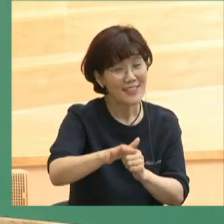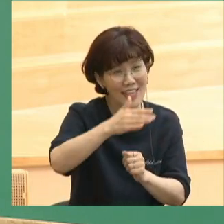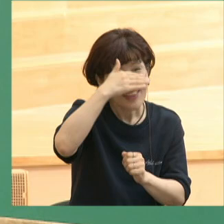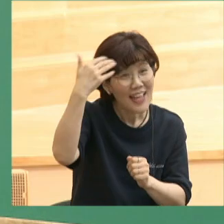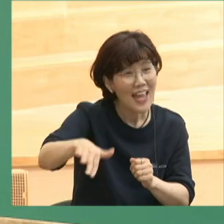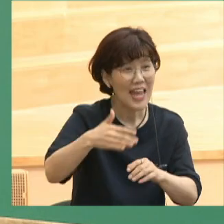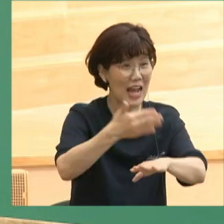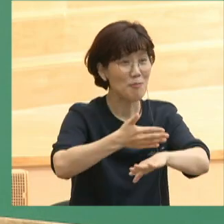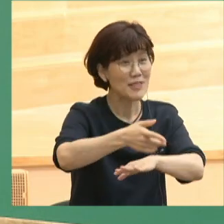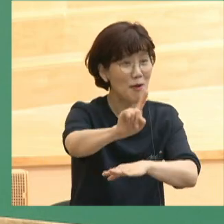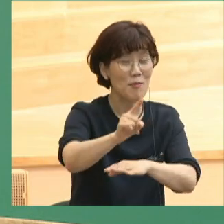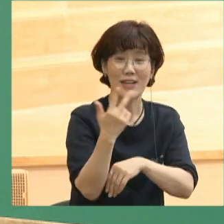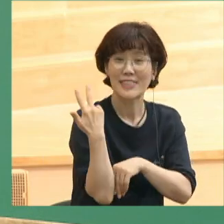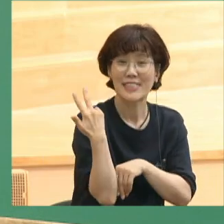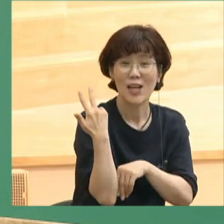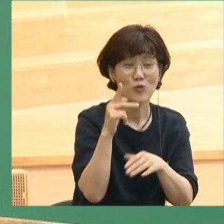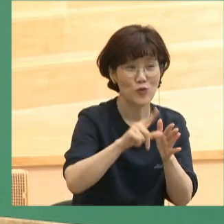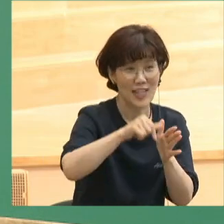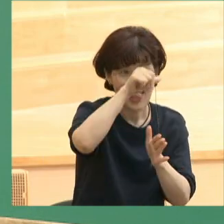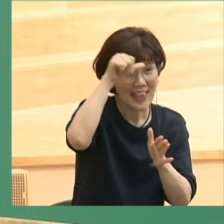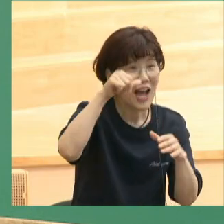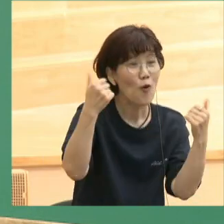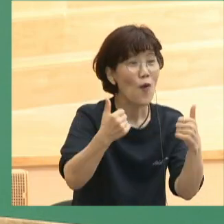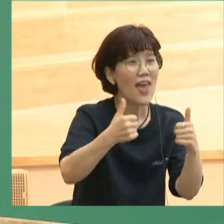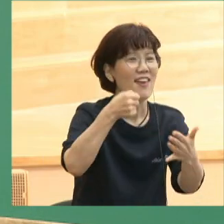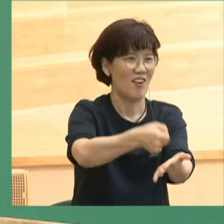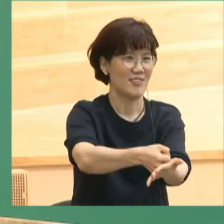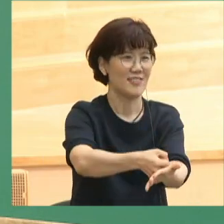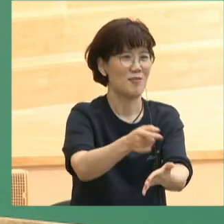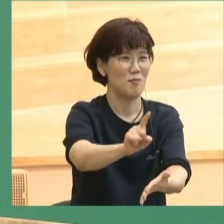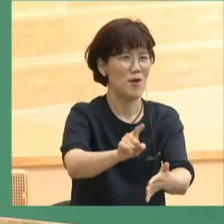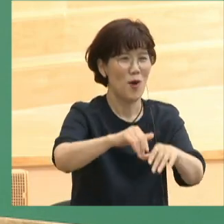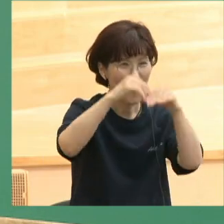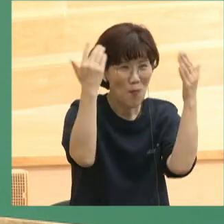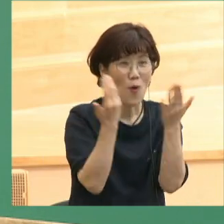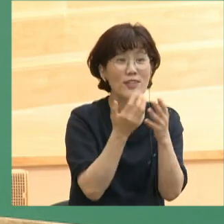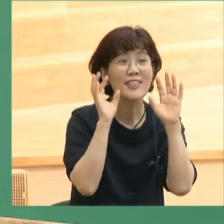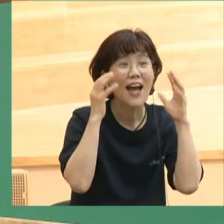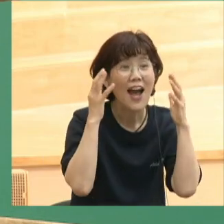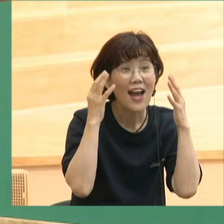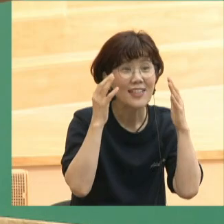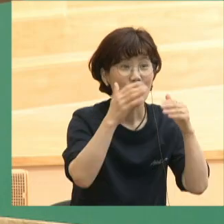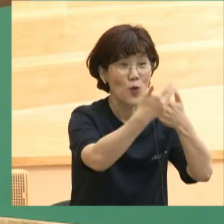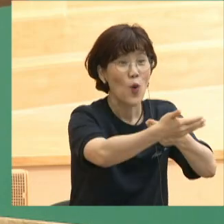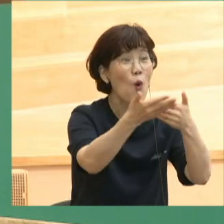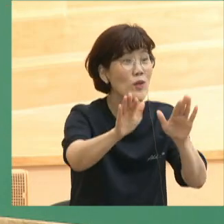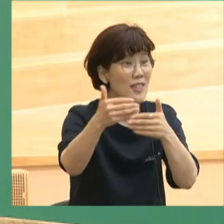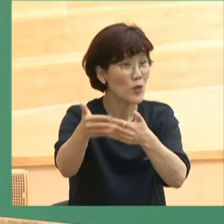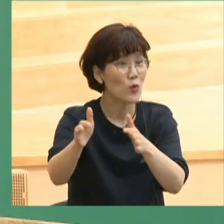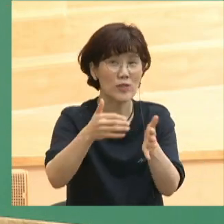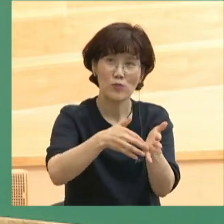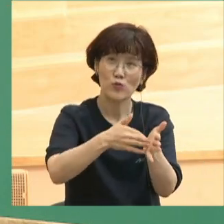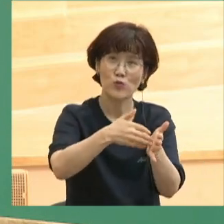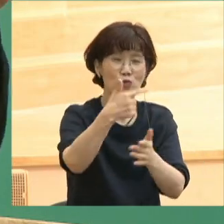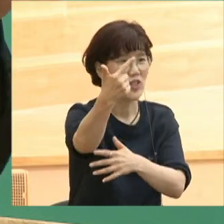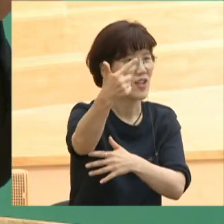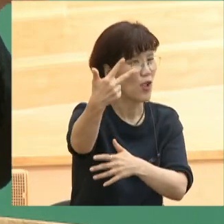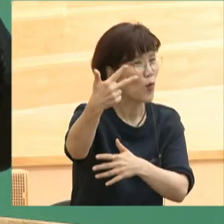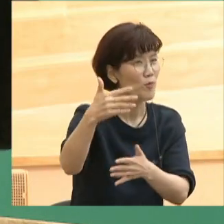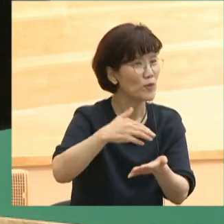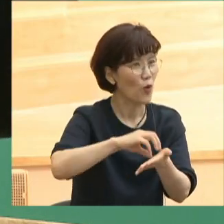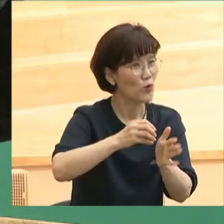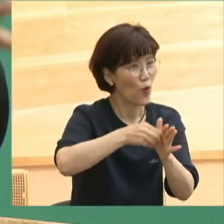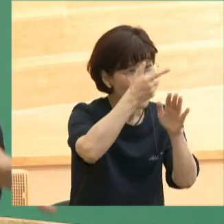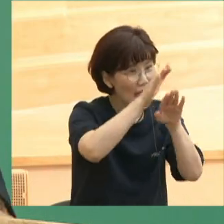교회가 지난주 우리 당에서도 결정을 했습니다마는 모든 주일학교 교실이 6개, 7개 되죠. 우리